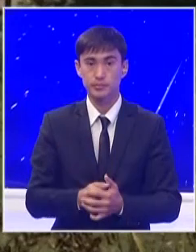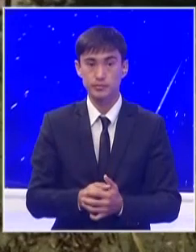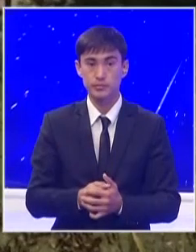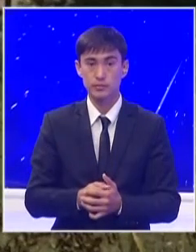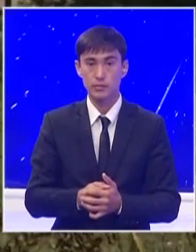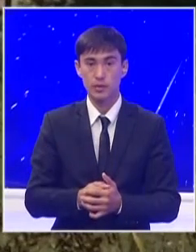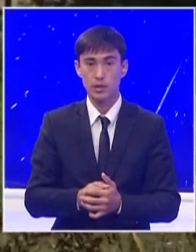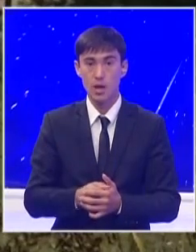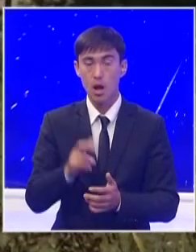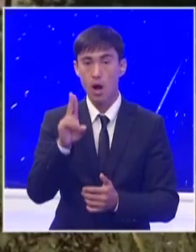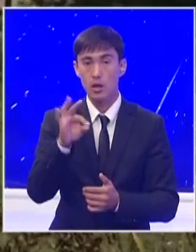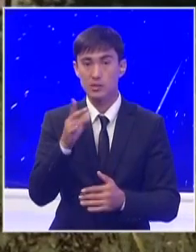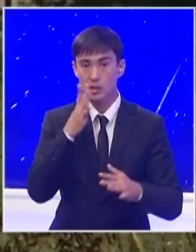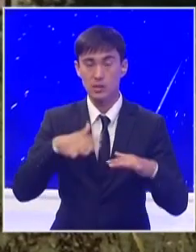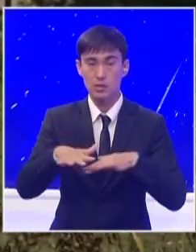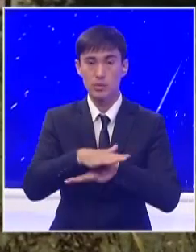ауданымыздың Қарақыстақ елді мекенінде